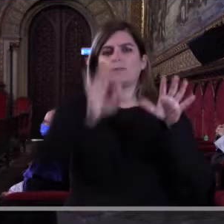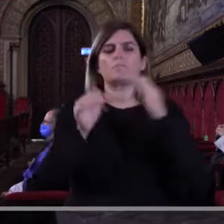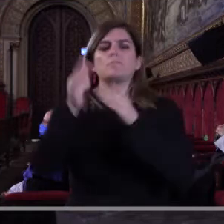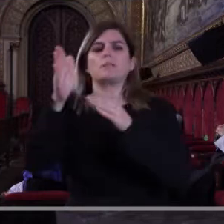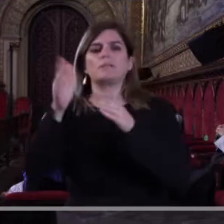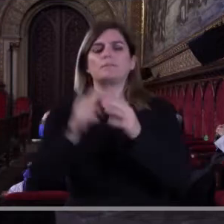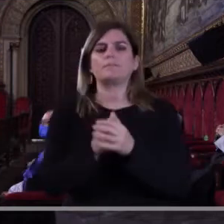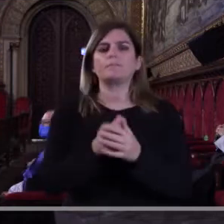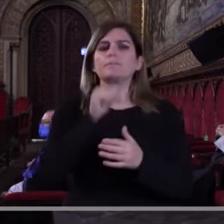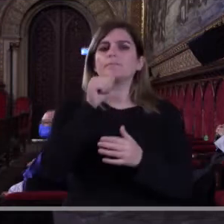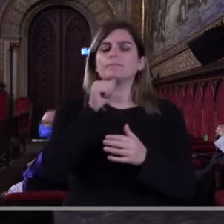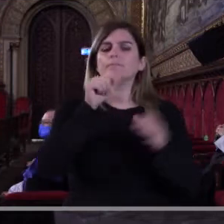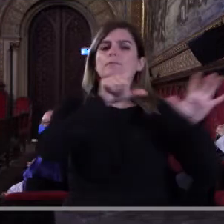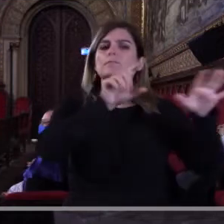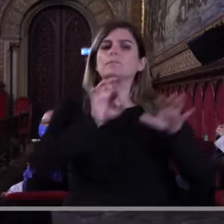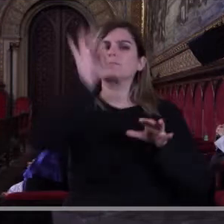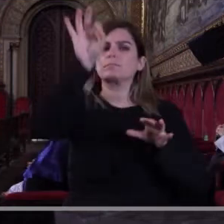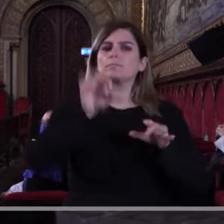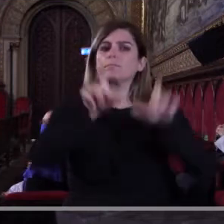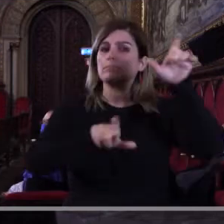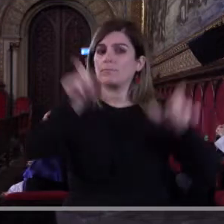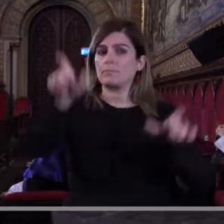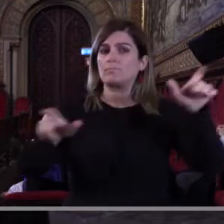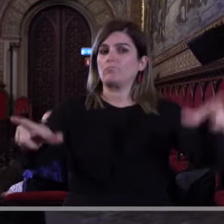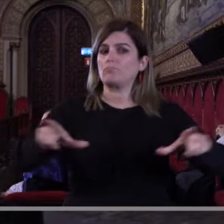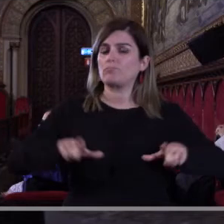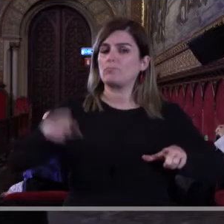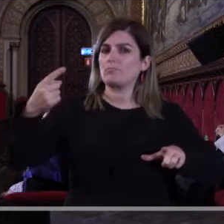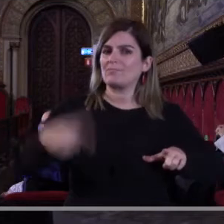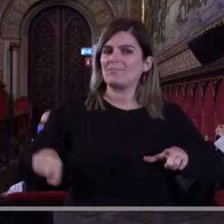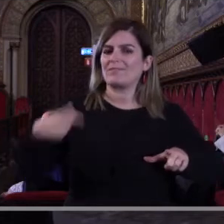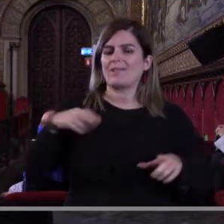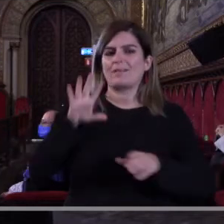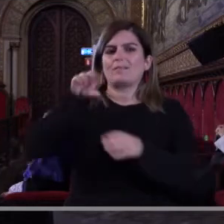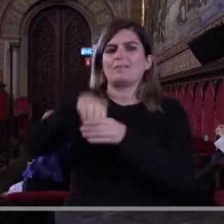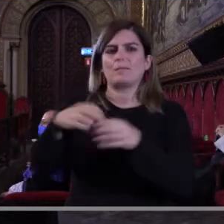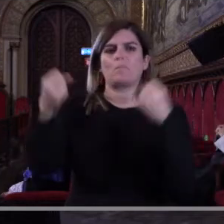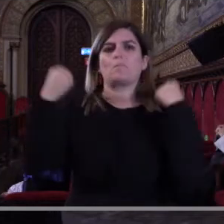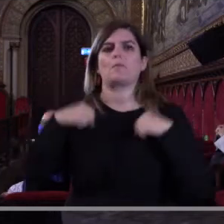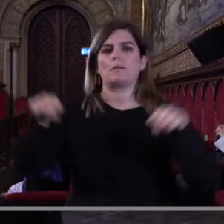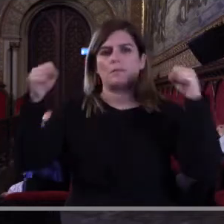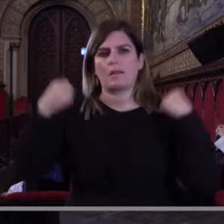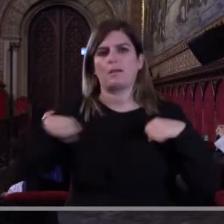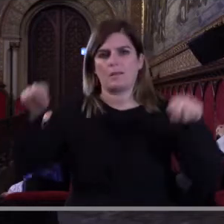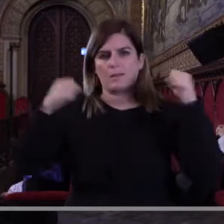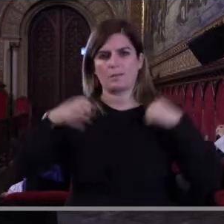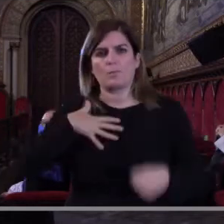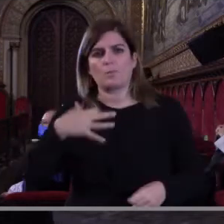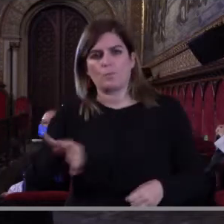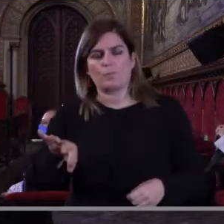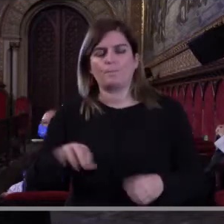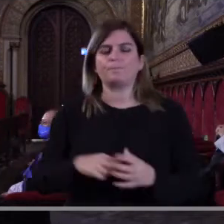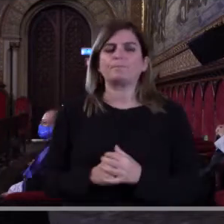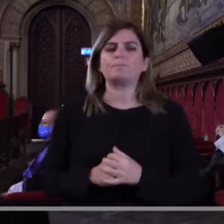I gairebé el 70% dels titulats han pogut fer pràctiques professionalitzadores. El